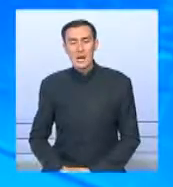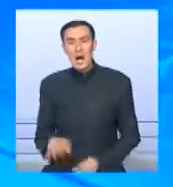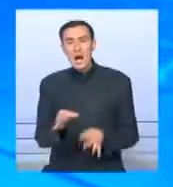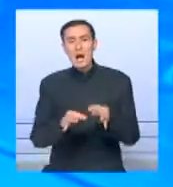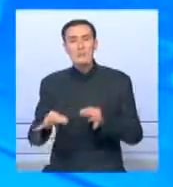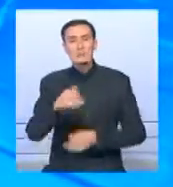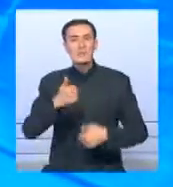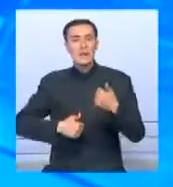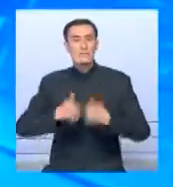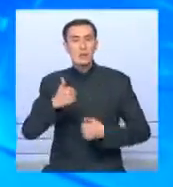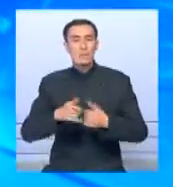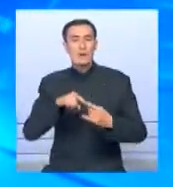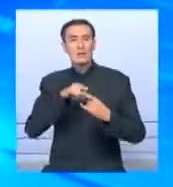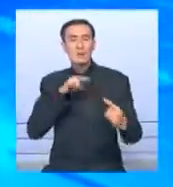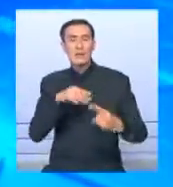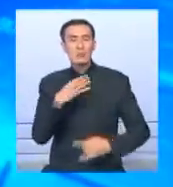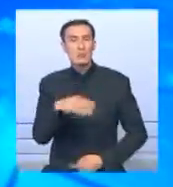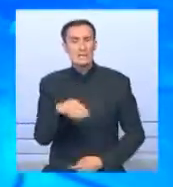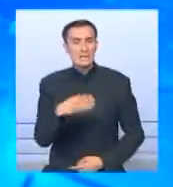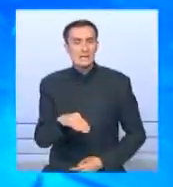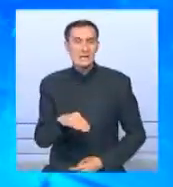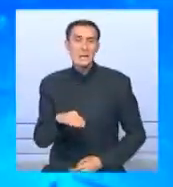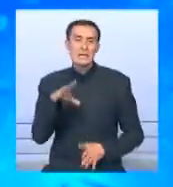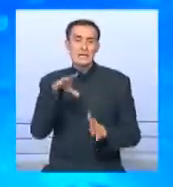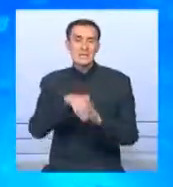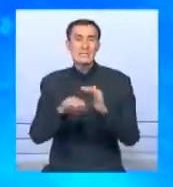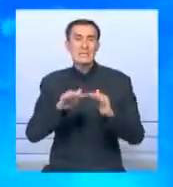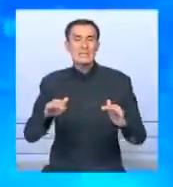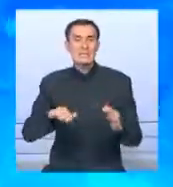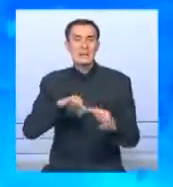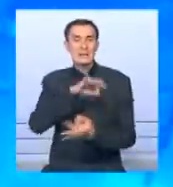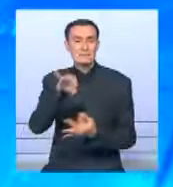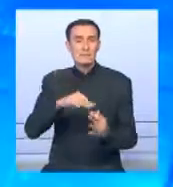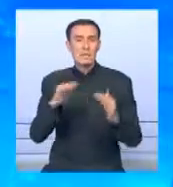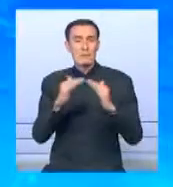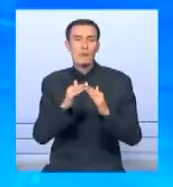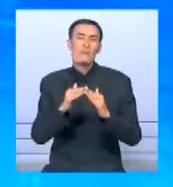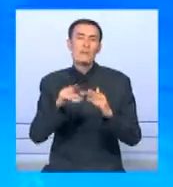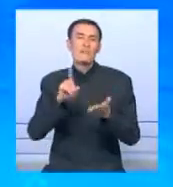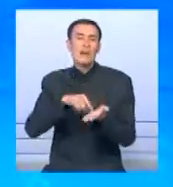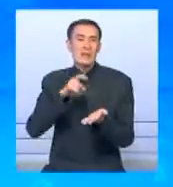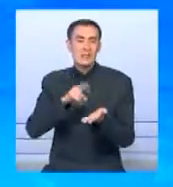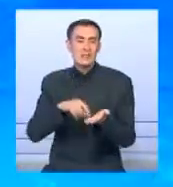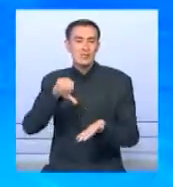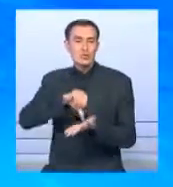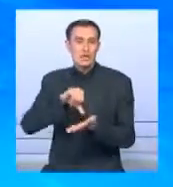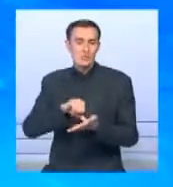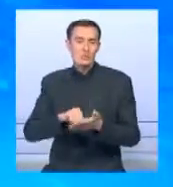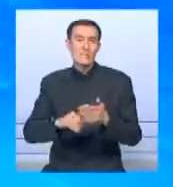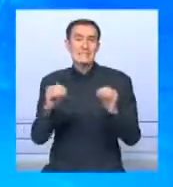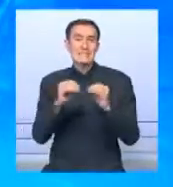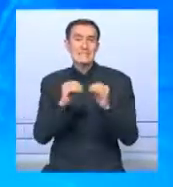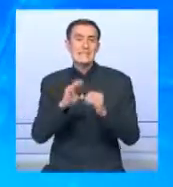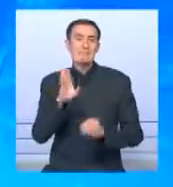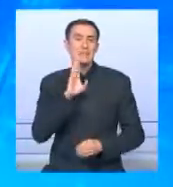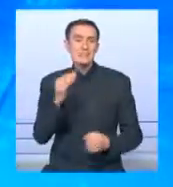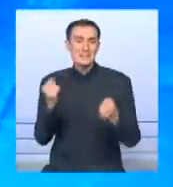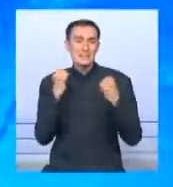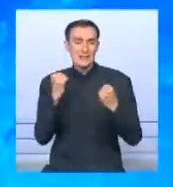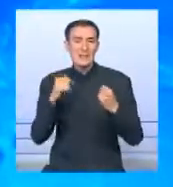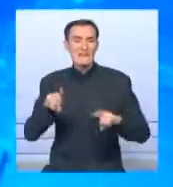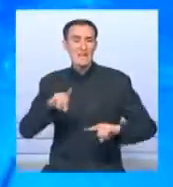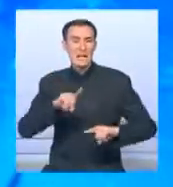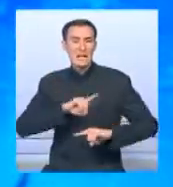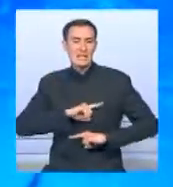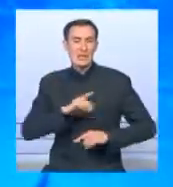Областные соревнования по настольному теннису среди воспитанниц детских домов проходят в Караганде. В состязаниях принимают участие 10 спортсменок.